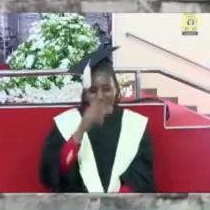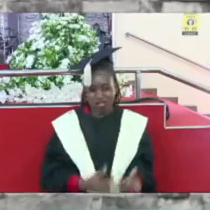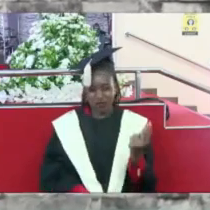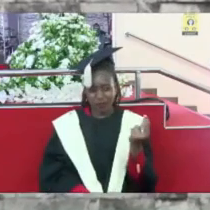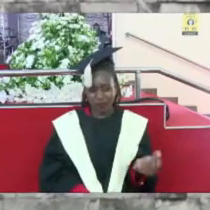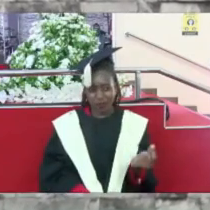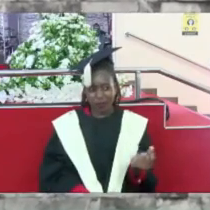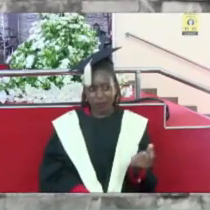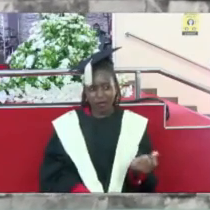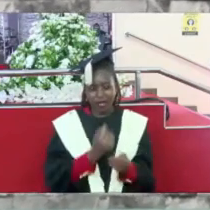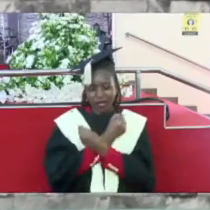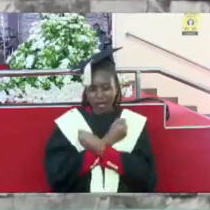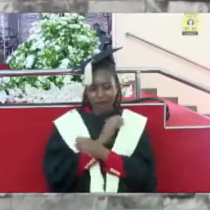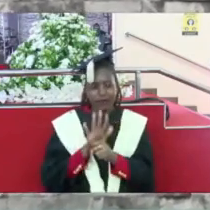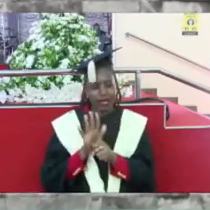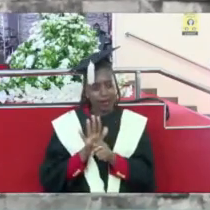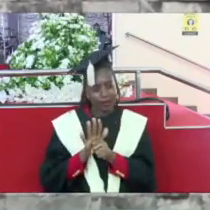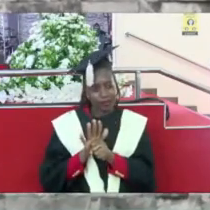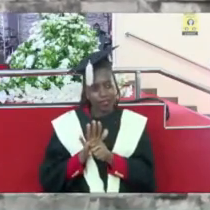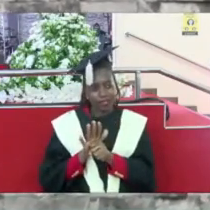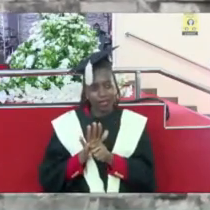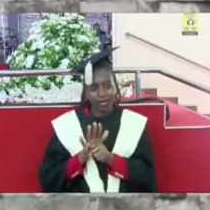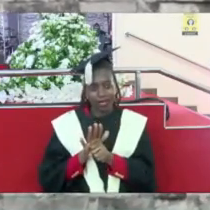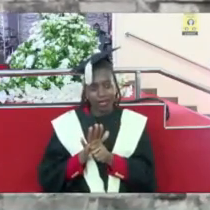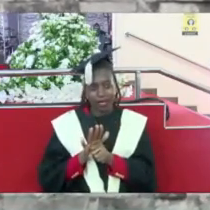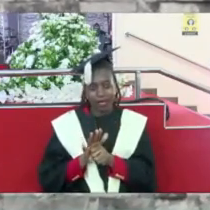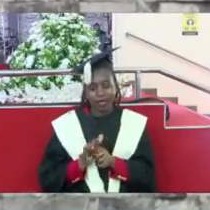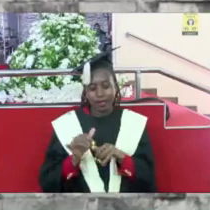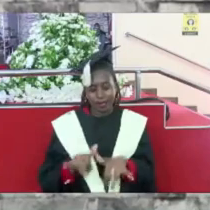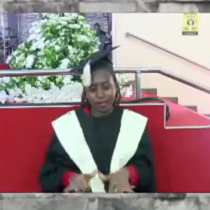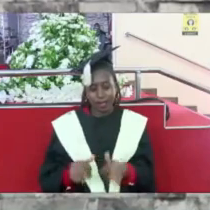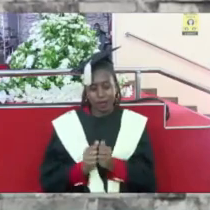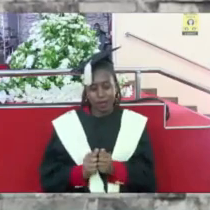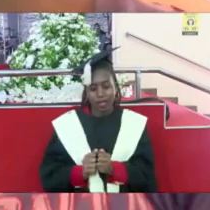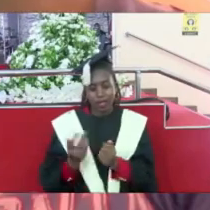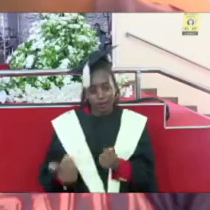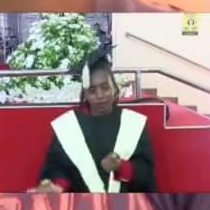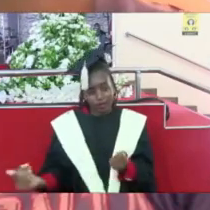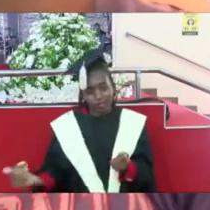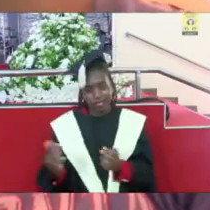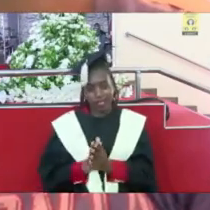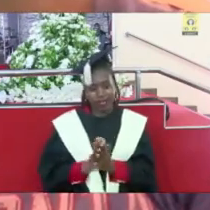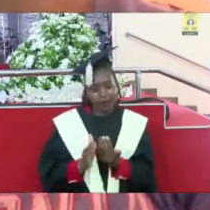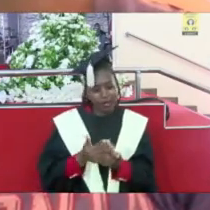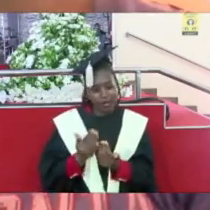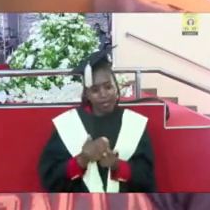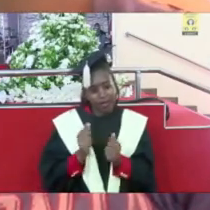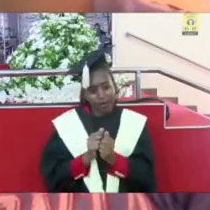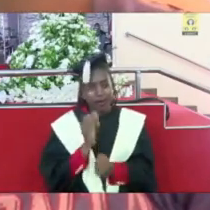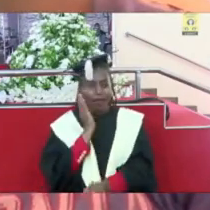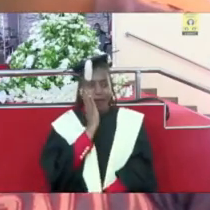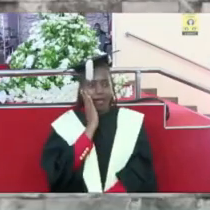goat. Alikapenda sana. He loved the goat. Kalikaa na watoto wake. Hata kalikuwa kanashikwa na mama. Kanakaa